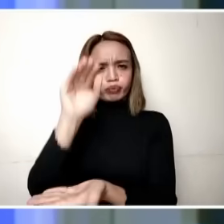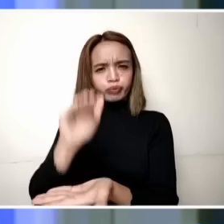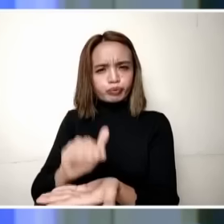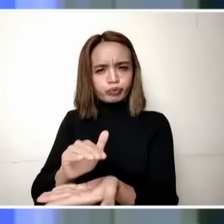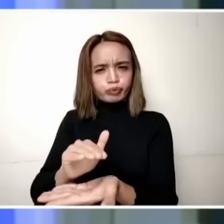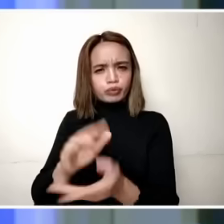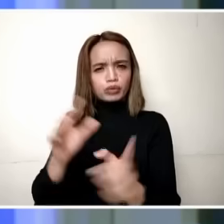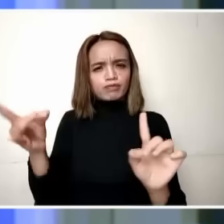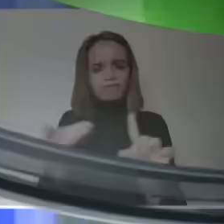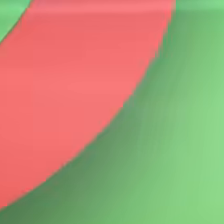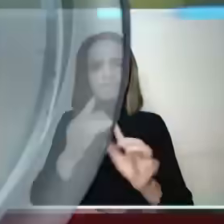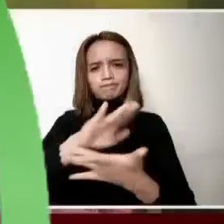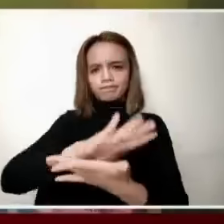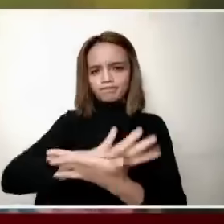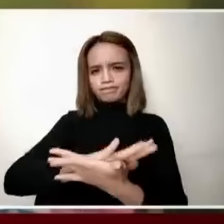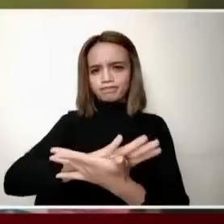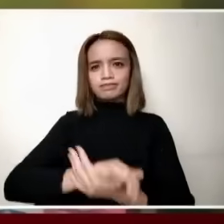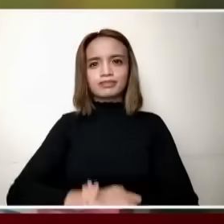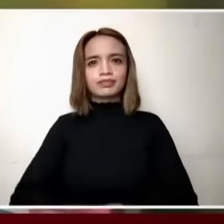Jasmine Romero.